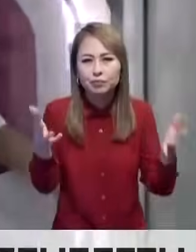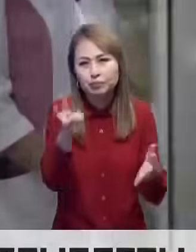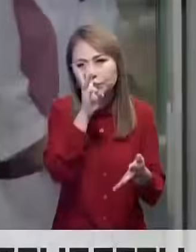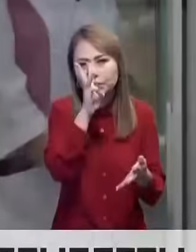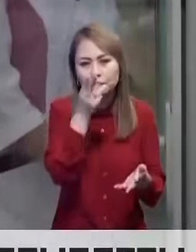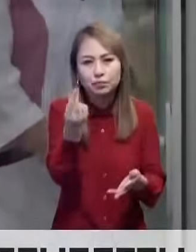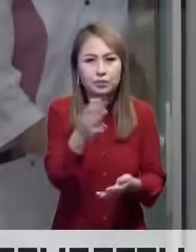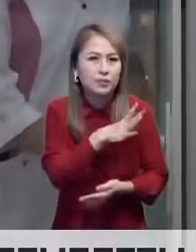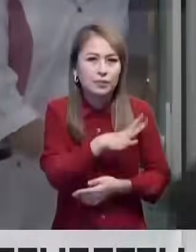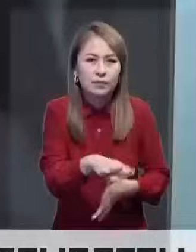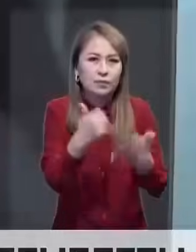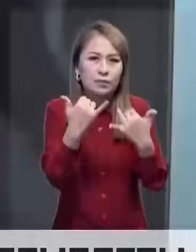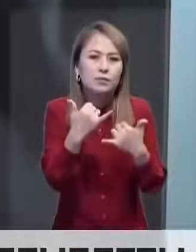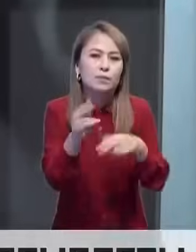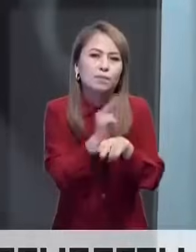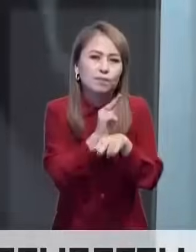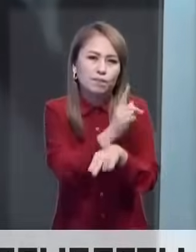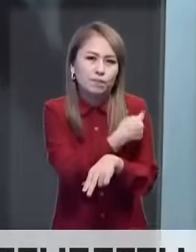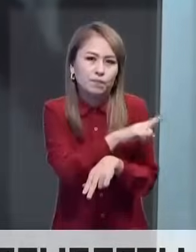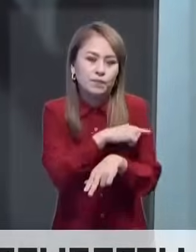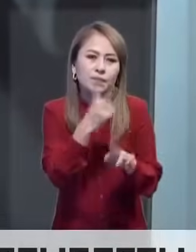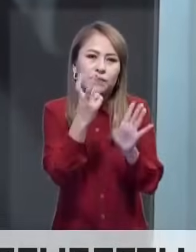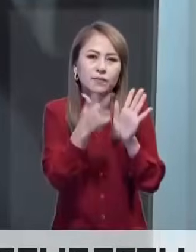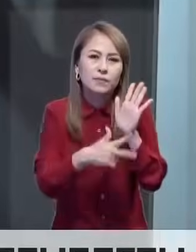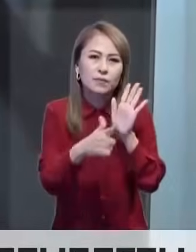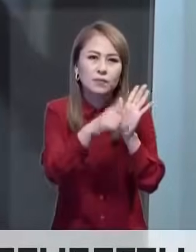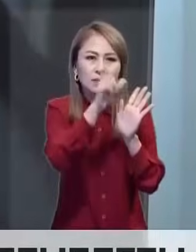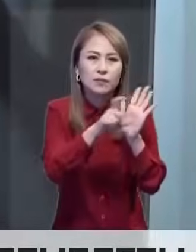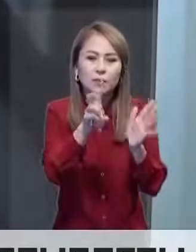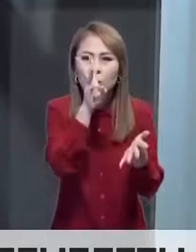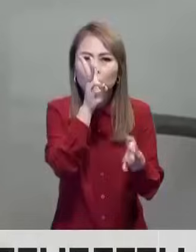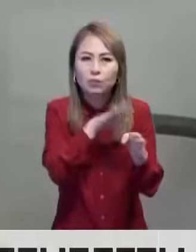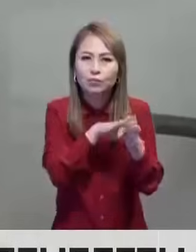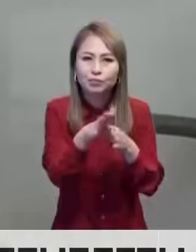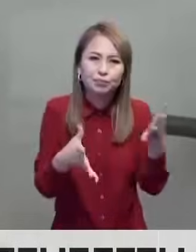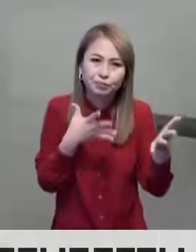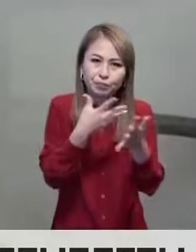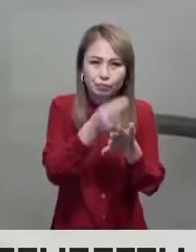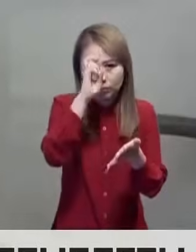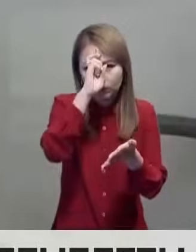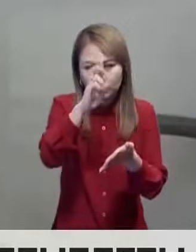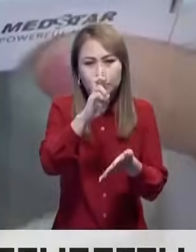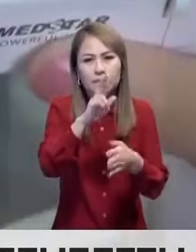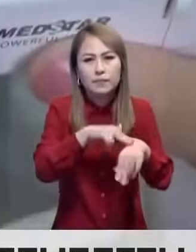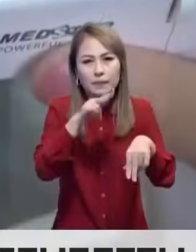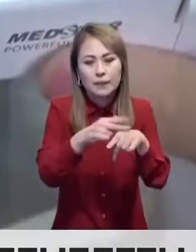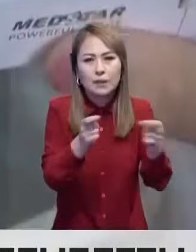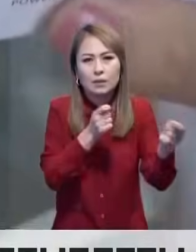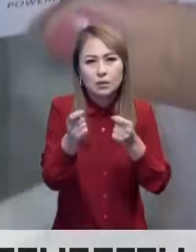жалақы төлемегенін анықтады. Қазір емханада жұмыс істейтін 287 адамның айлығы толық өтелді. Мемлекеттік еңбек